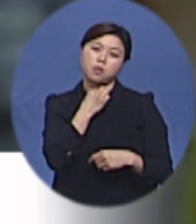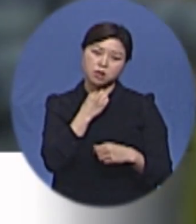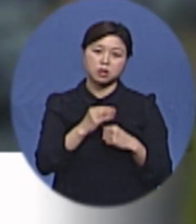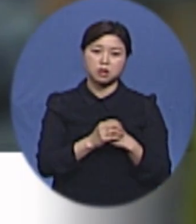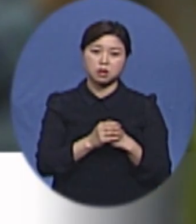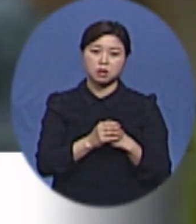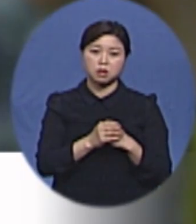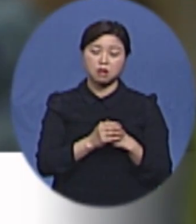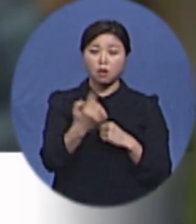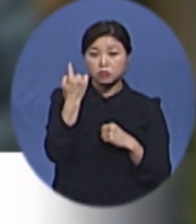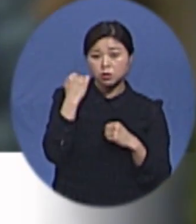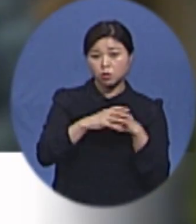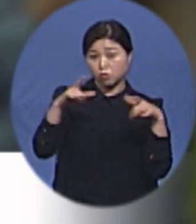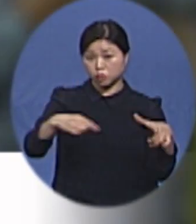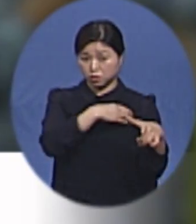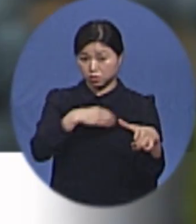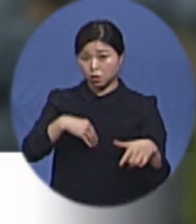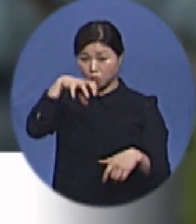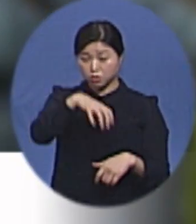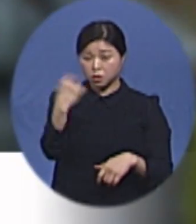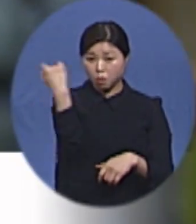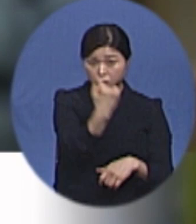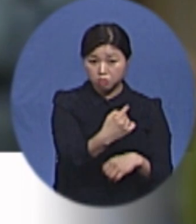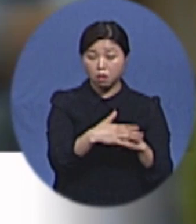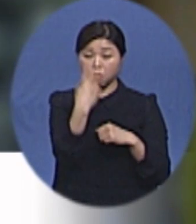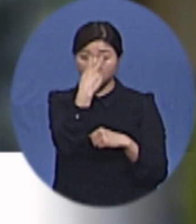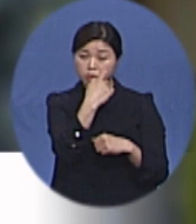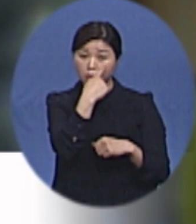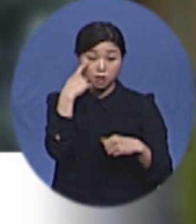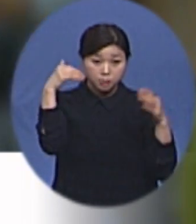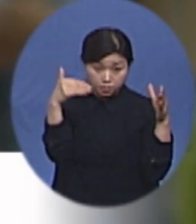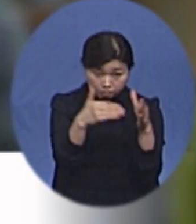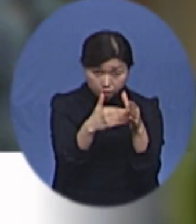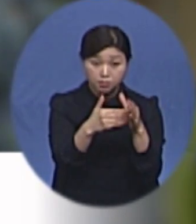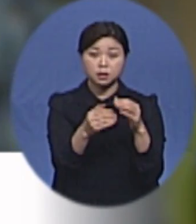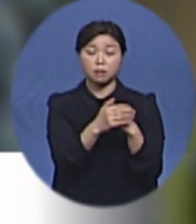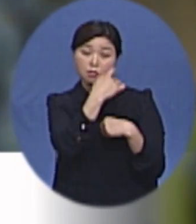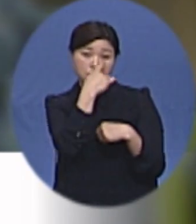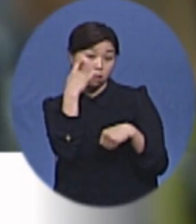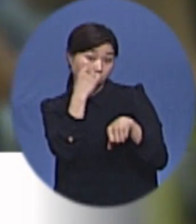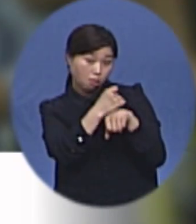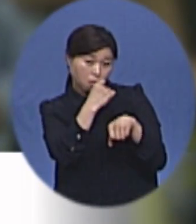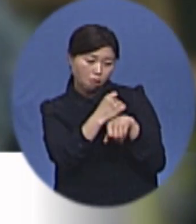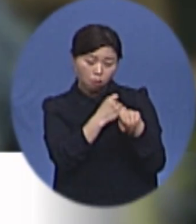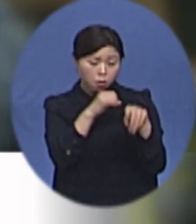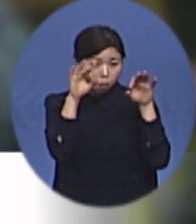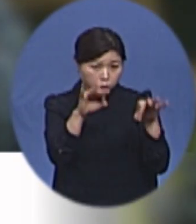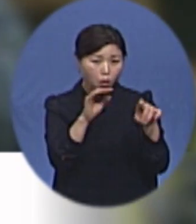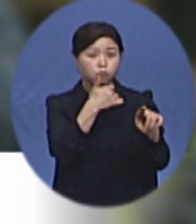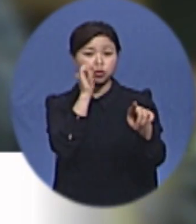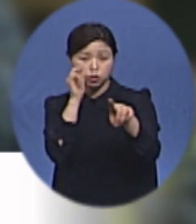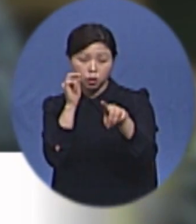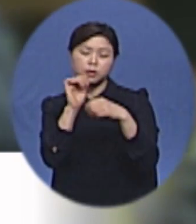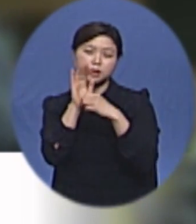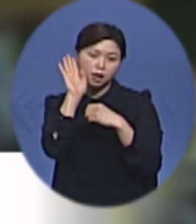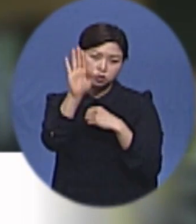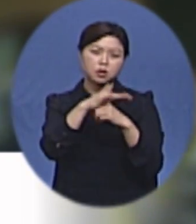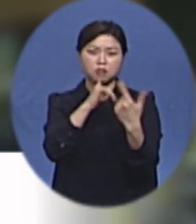군청에서 오기도 하고 점검을 했기 때문에 점검한 걸로 이제 좀 미흡한 상황은 추후에